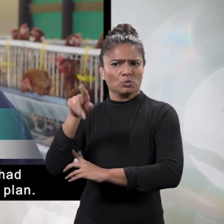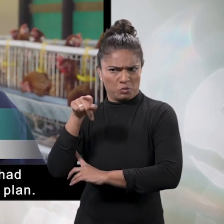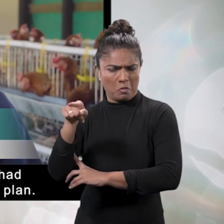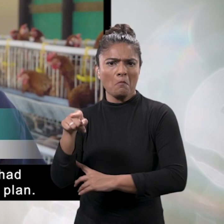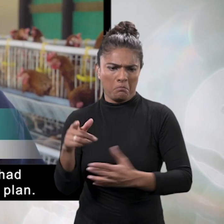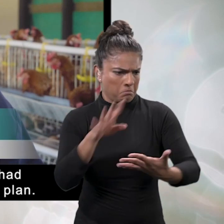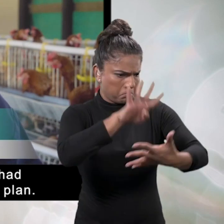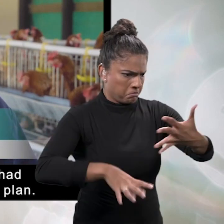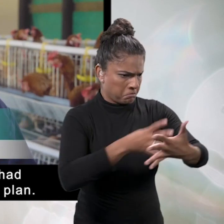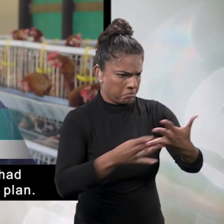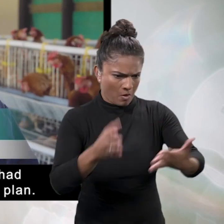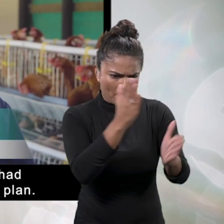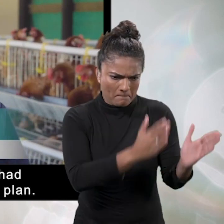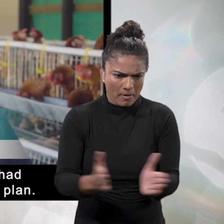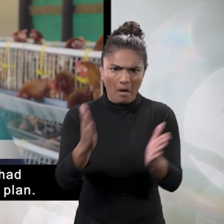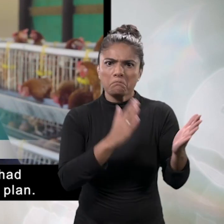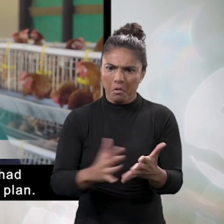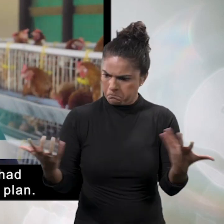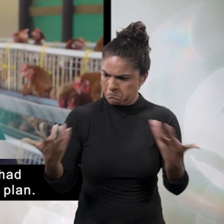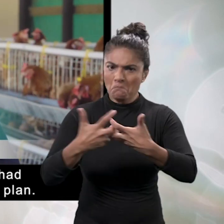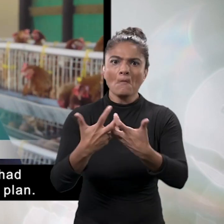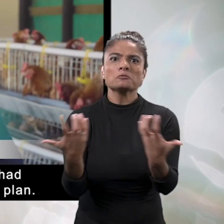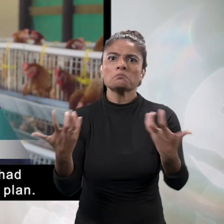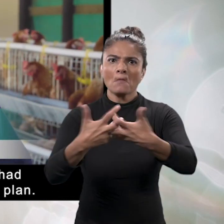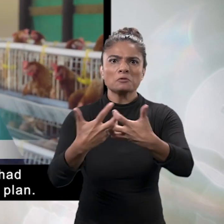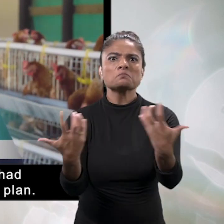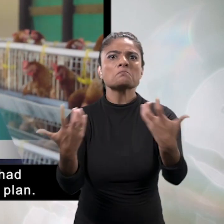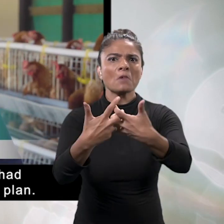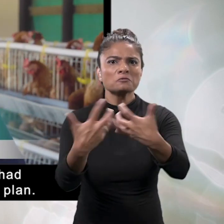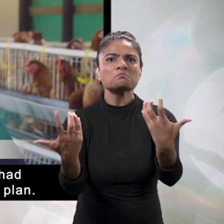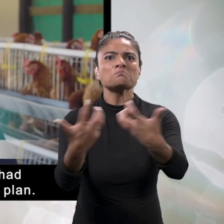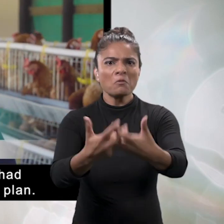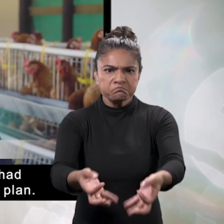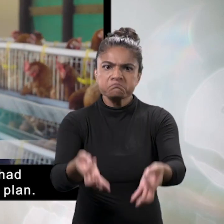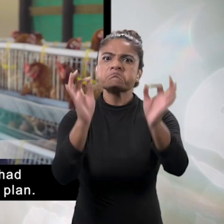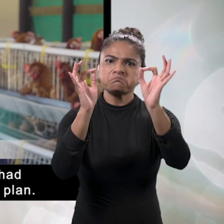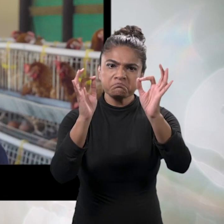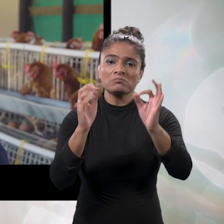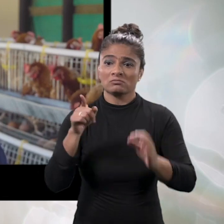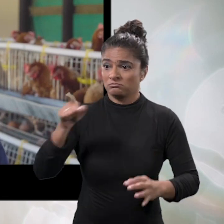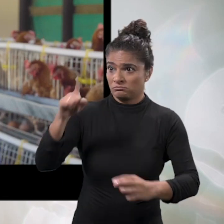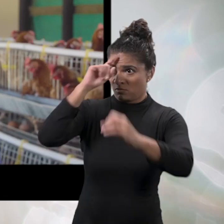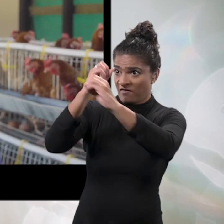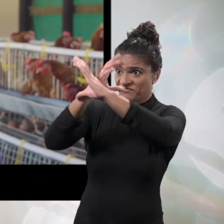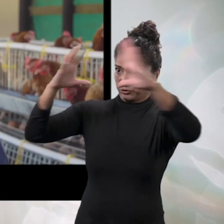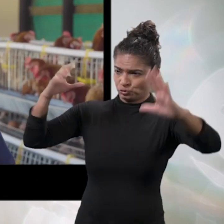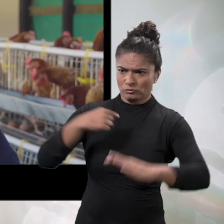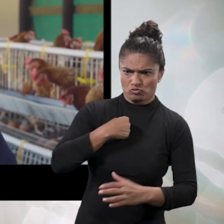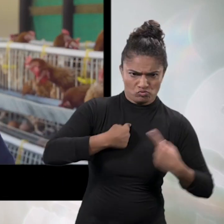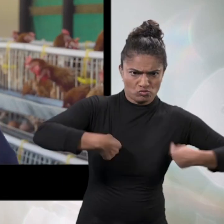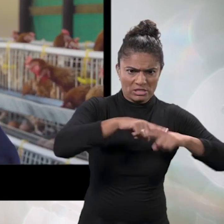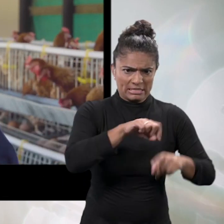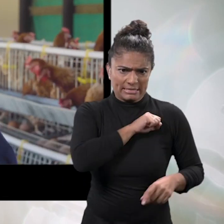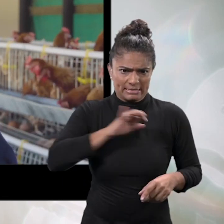owayenawo umdu ngokuwabantu abakhubazekile uhamba ngendlela okuyiyona ngoba njengoba selapha nje